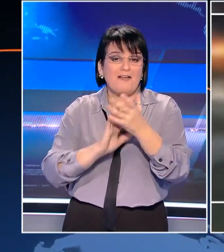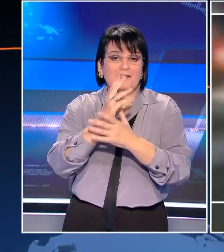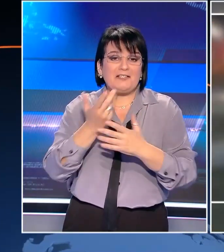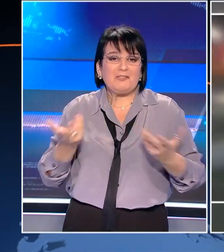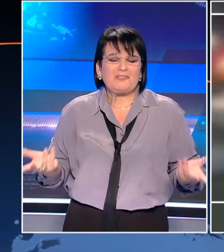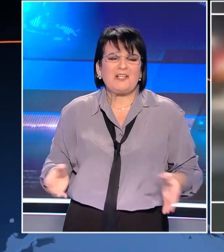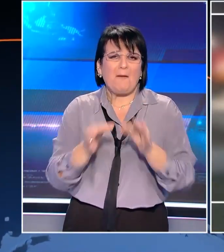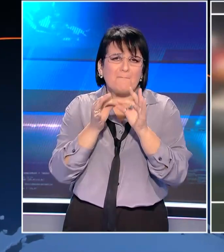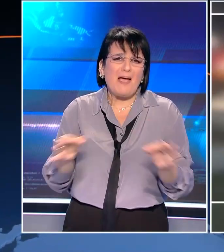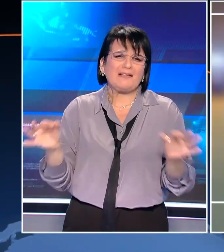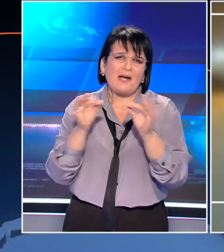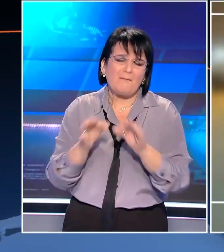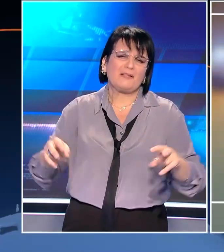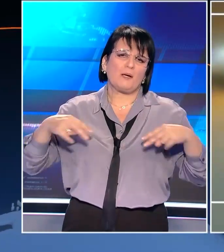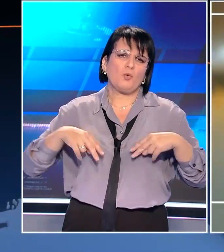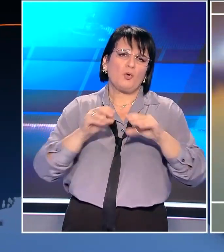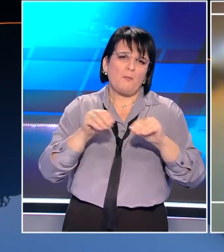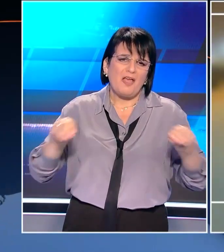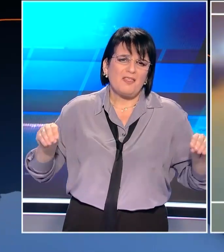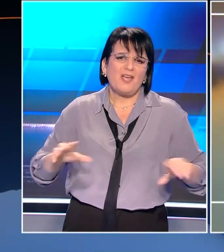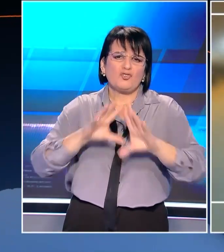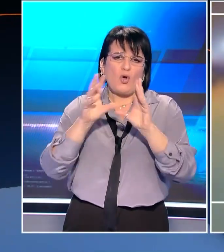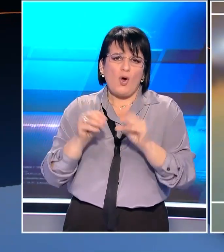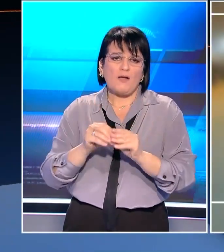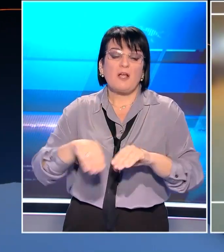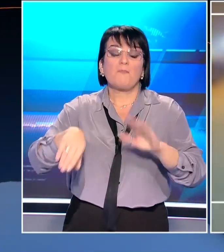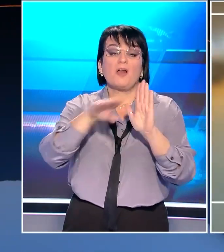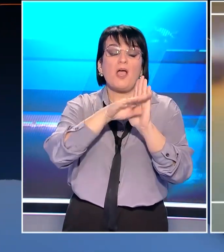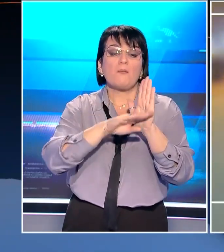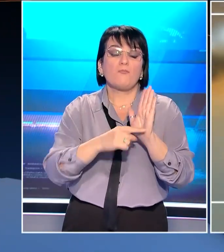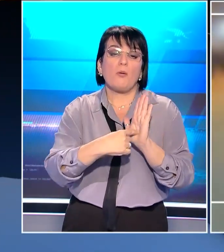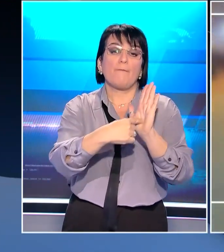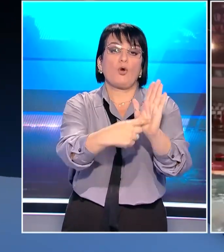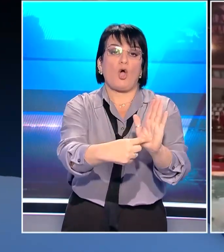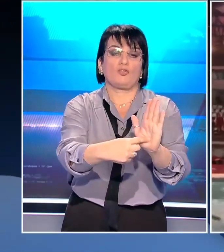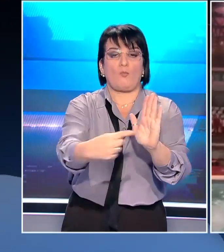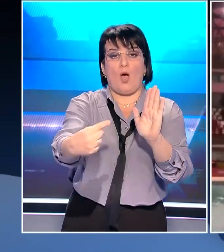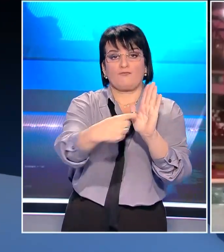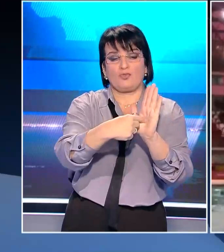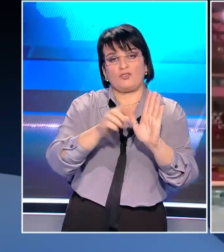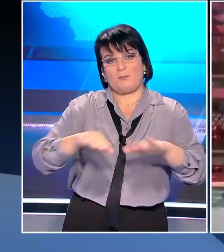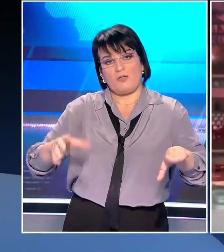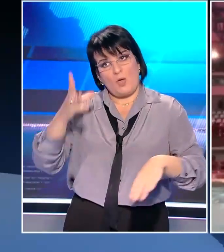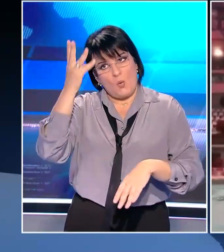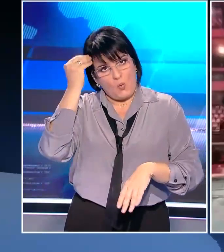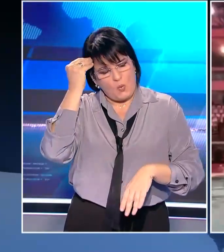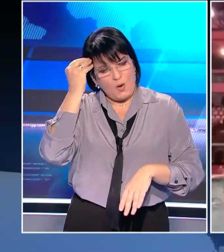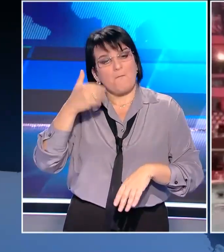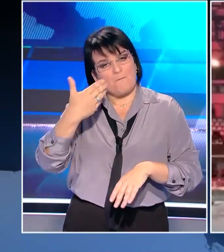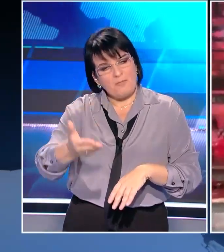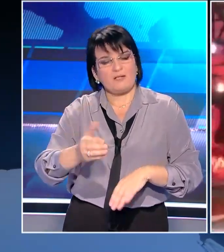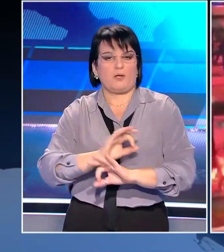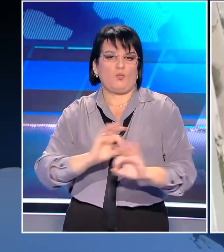Όσα μέτρα και να λάβει το Υπουργείο Παιδείας, όταν δεν βάλει πρότυπο στα παιδιά. Για επικοινωνιακού χαρακτήρα μέτρα,